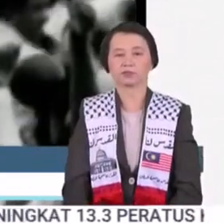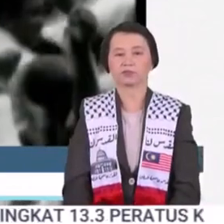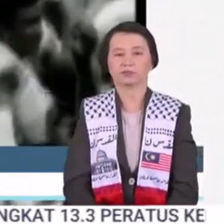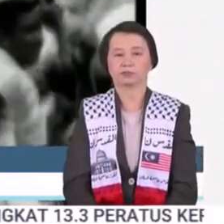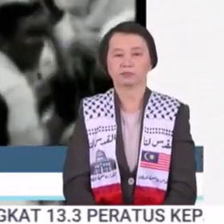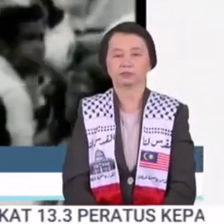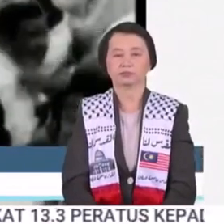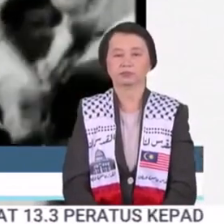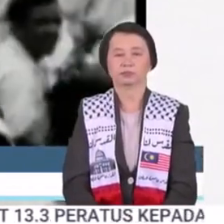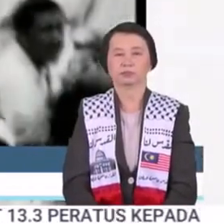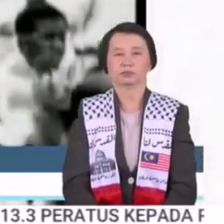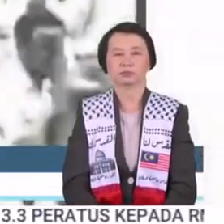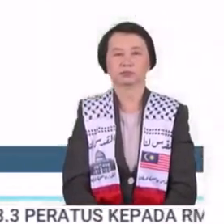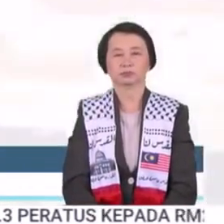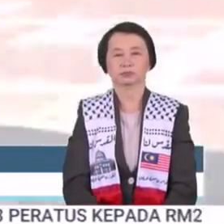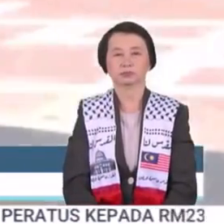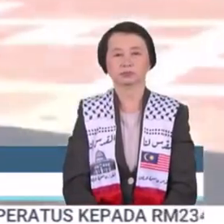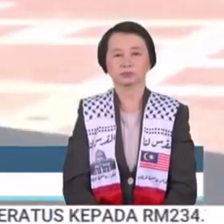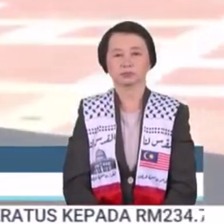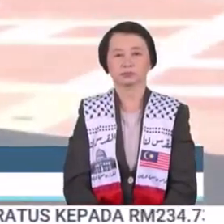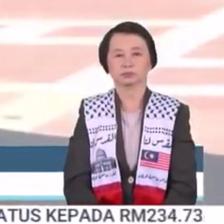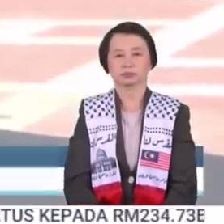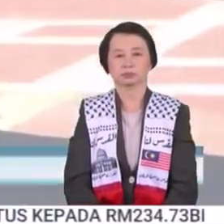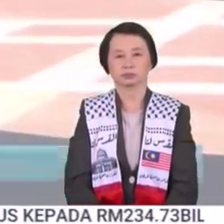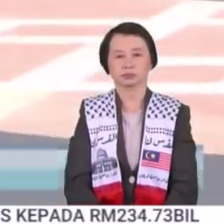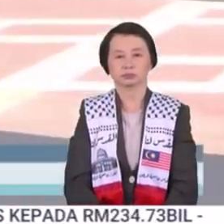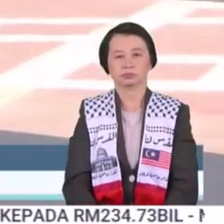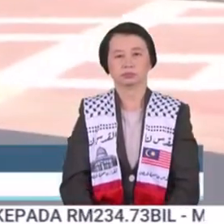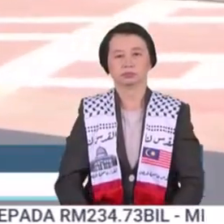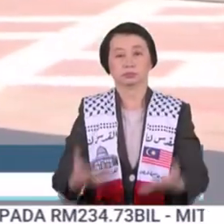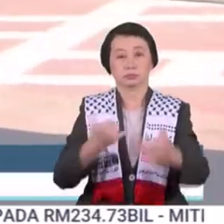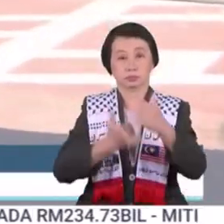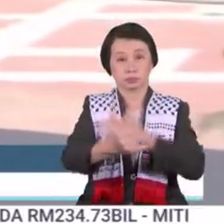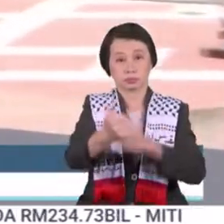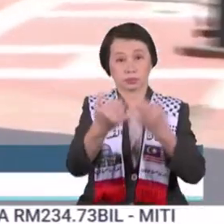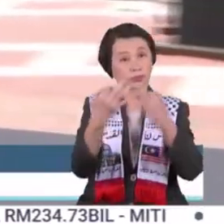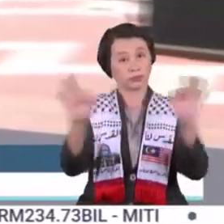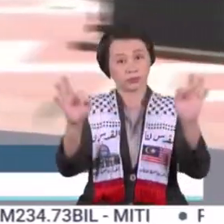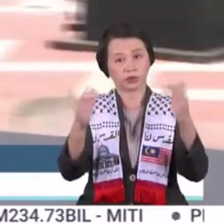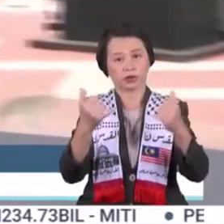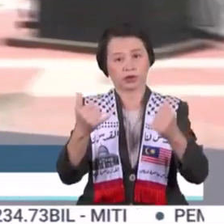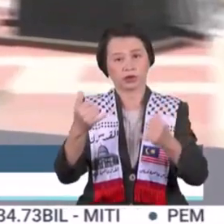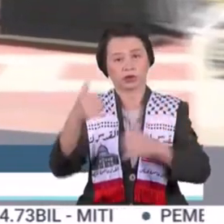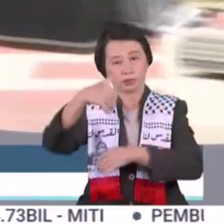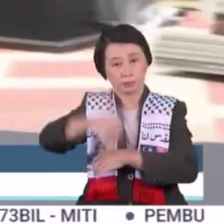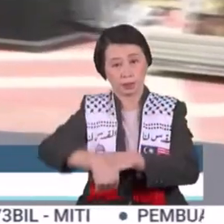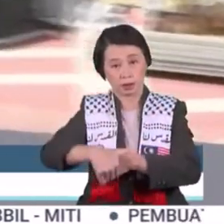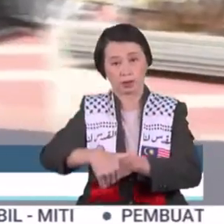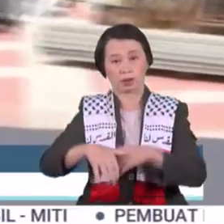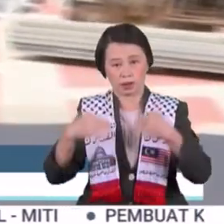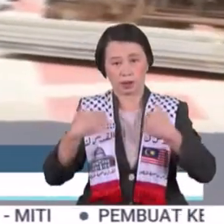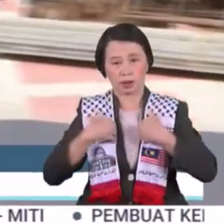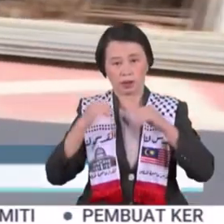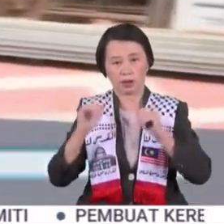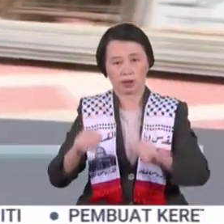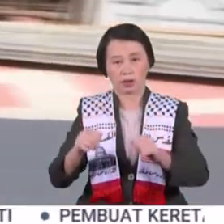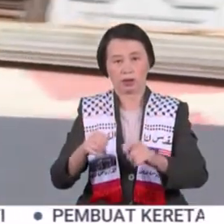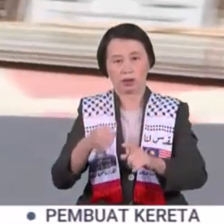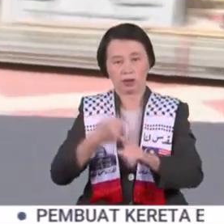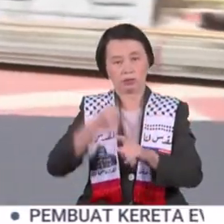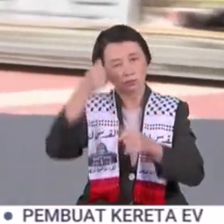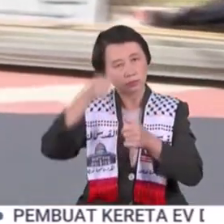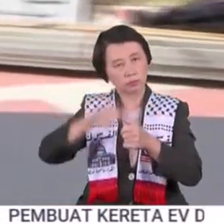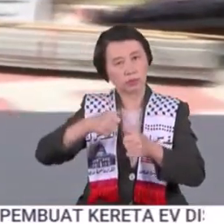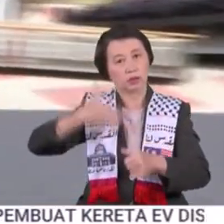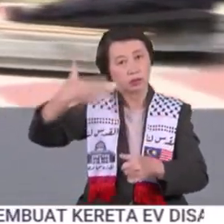Merdeka! Merdeka! Selain kemasukan percuma ke lokasi tarikan pelancongan, malam ini berlangsung perarakan